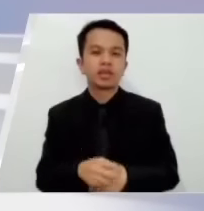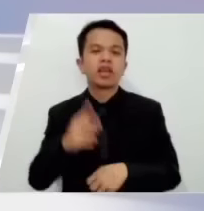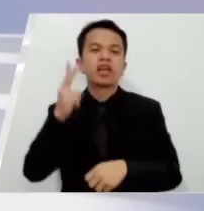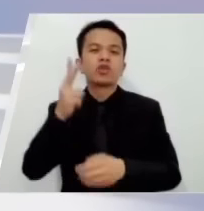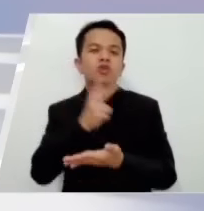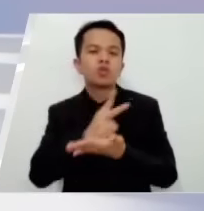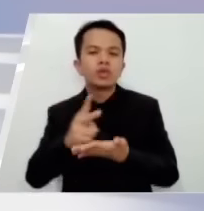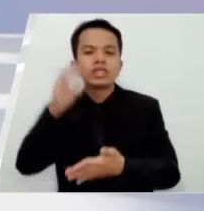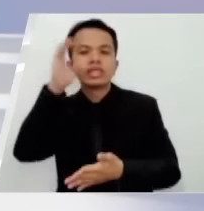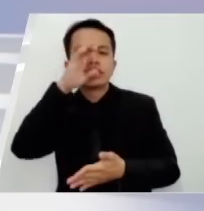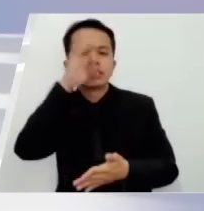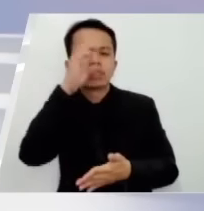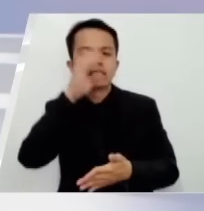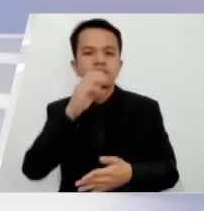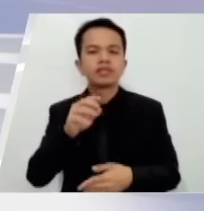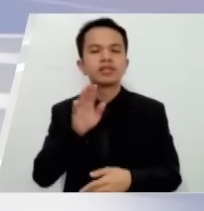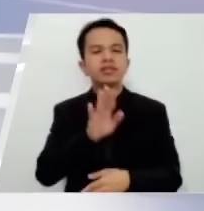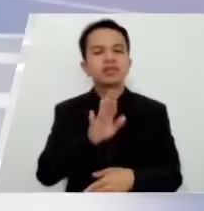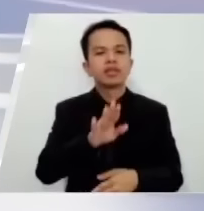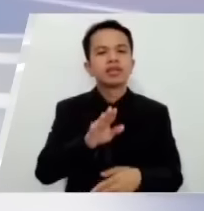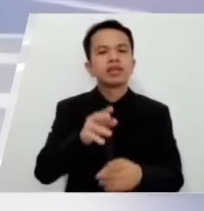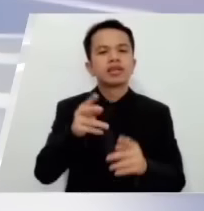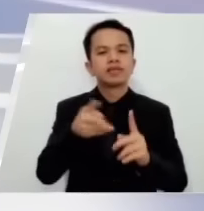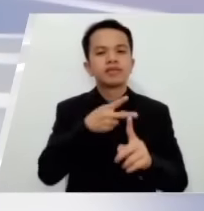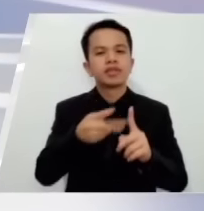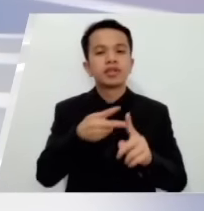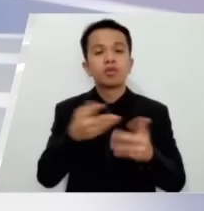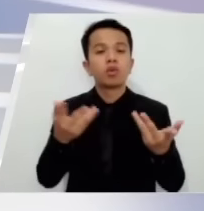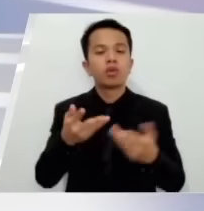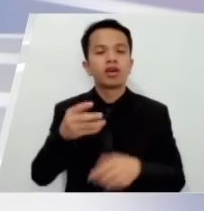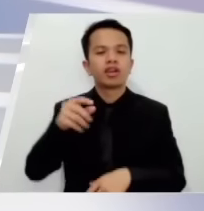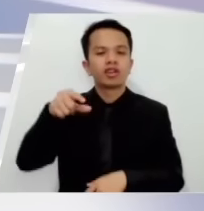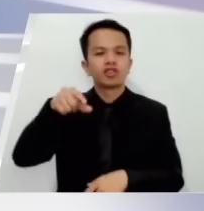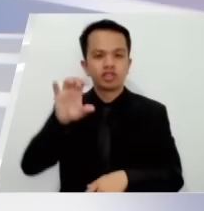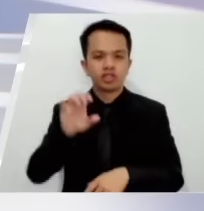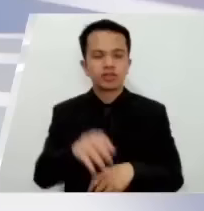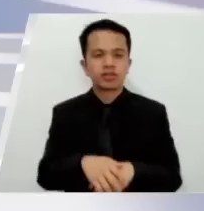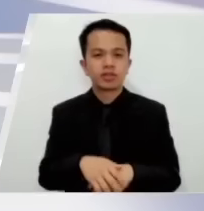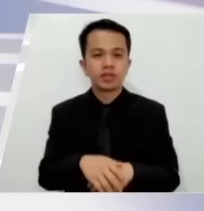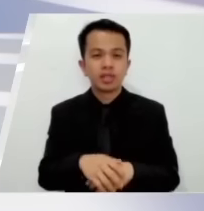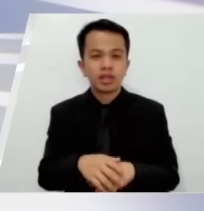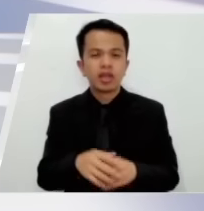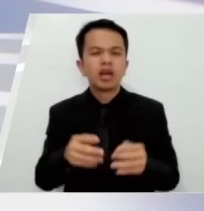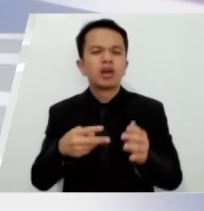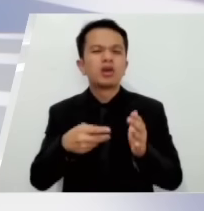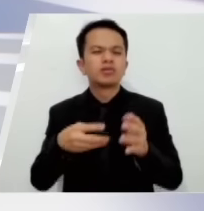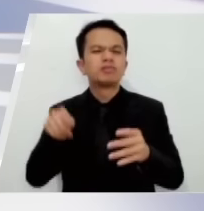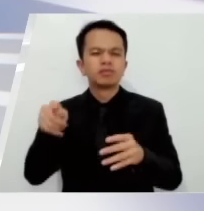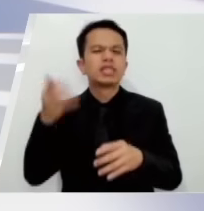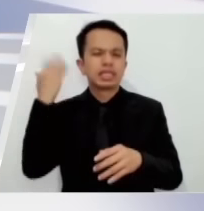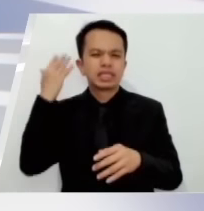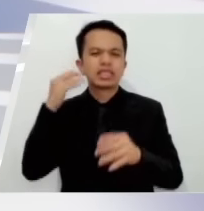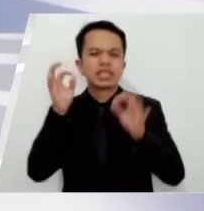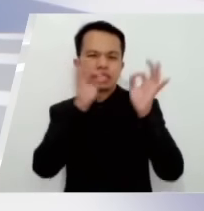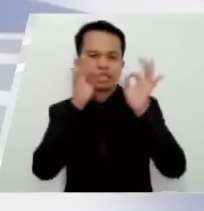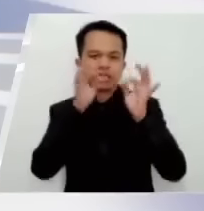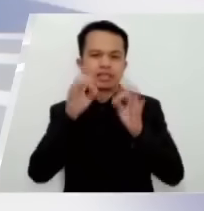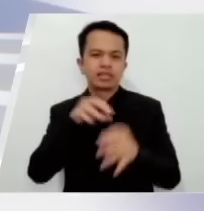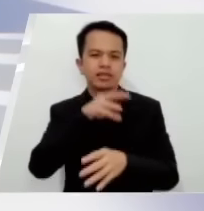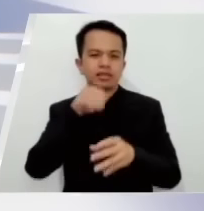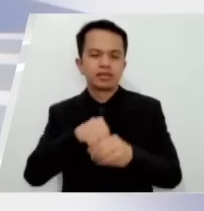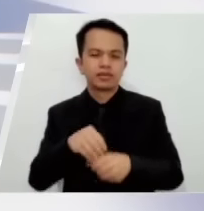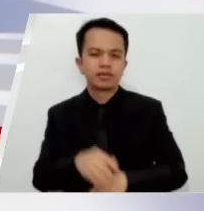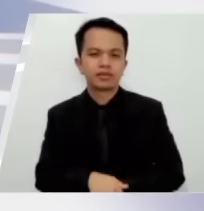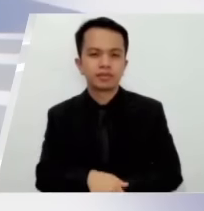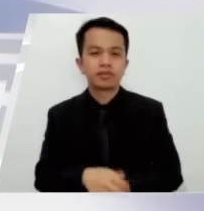23 taong gulang na biktima na mula sa Quezon City Minsan na rin daw siyang nasangkot sa illegal drug case ang recollection